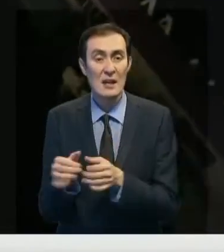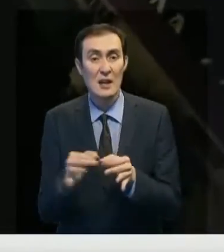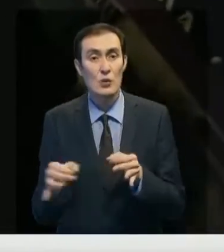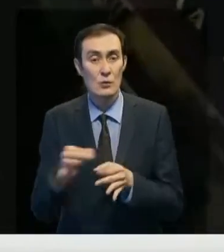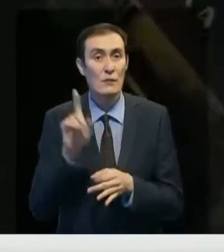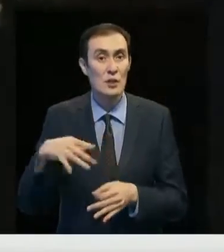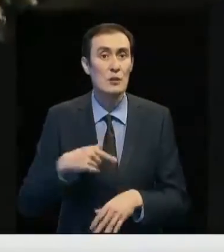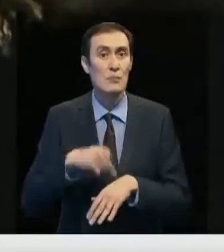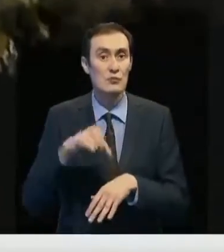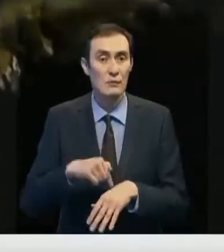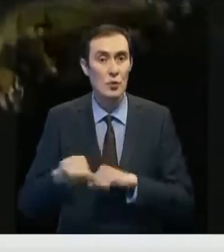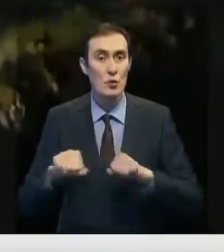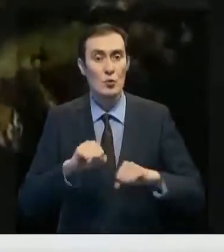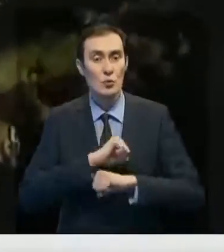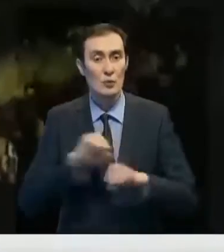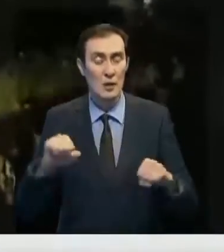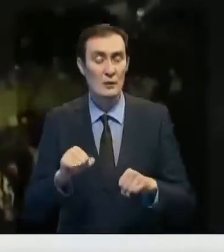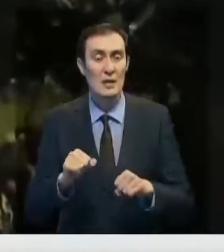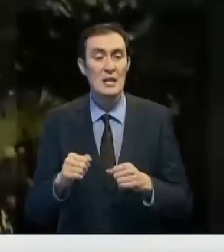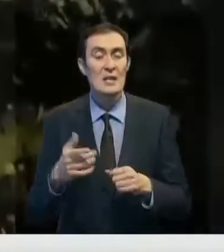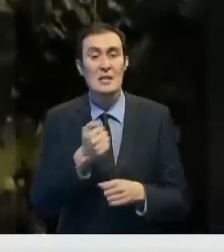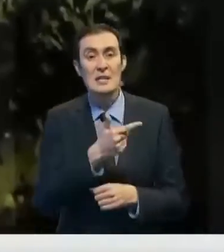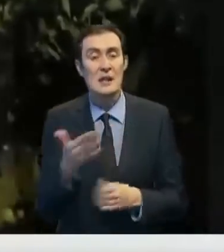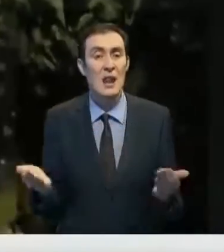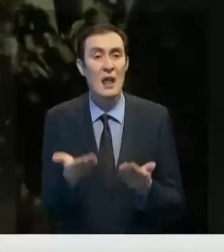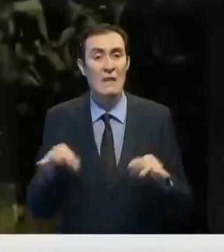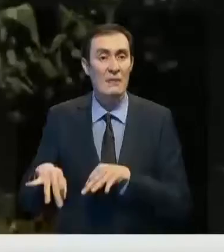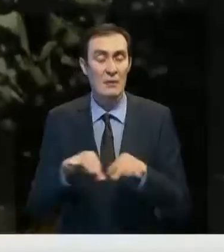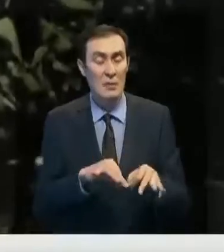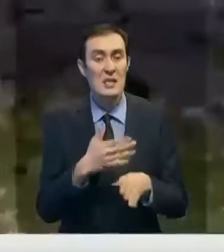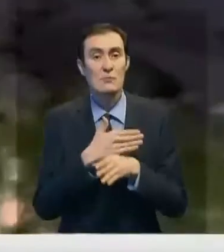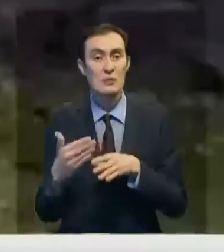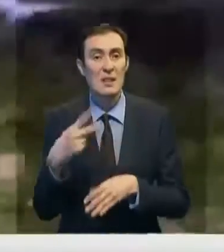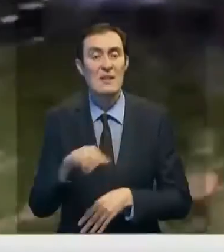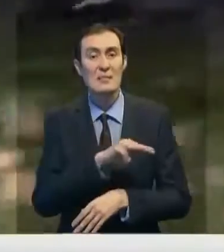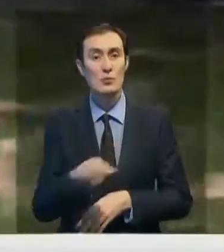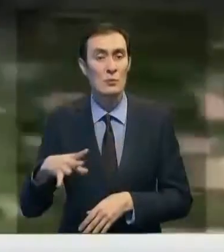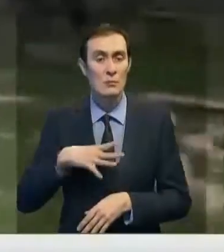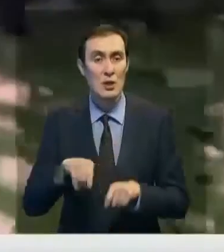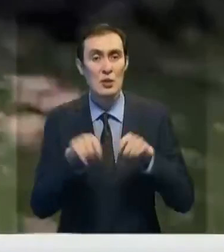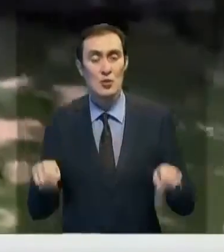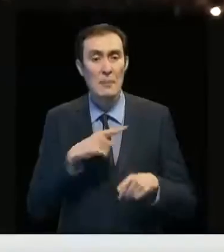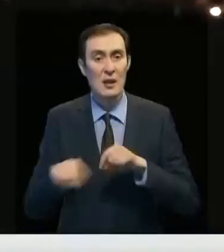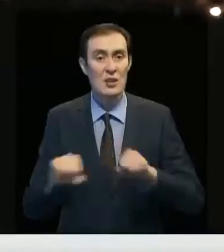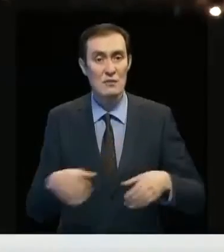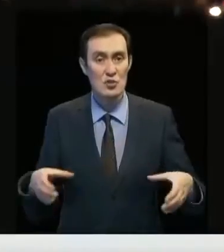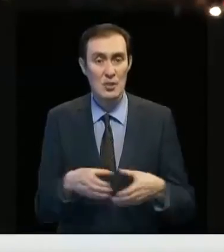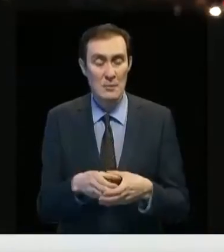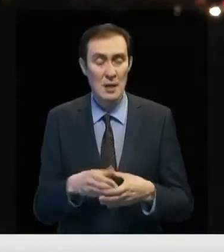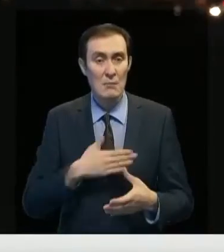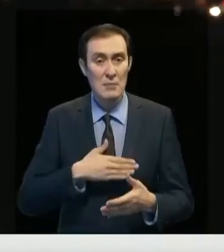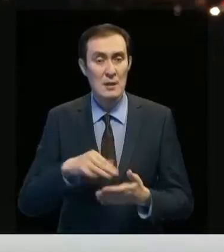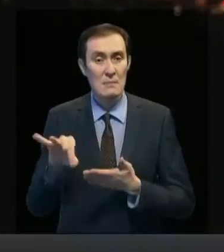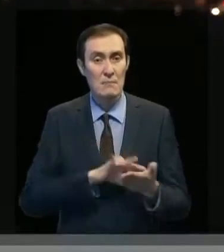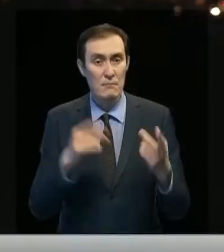микрорайонов, даже они почувствовали ударную волну. Она задела несколько легковых машин, а уже спустя 20 минут был создан оперативный штаб. Мы по